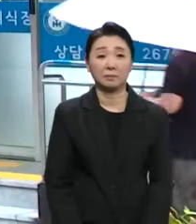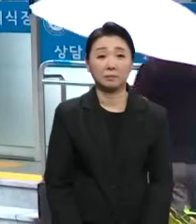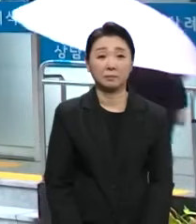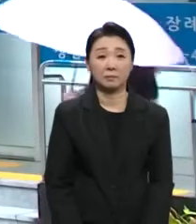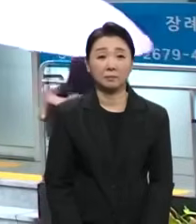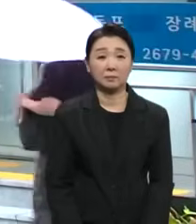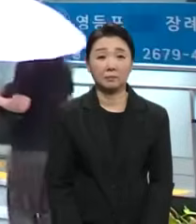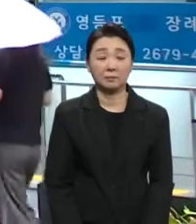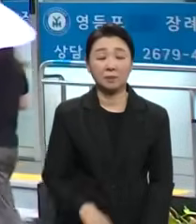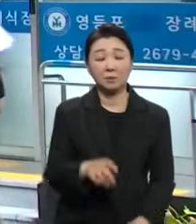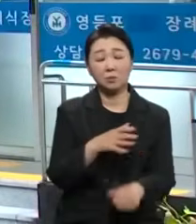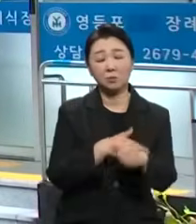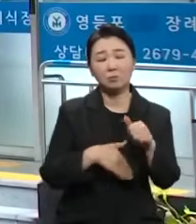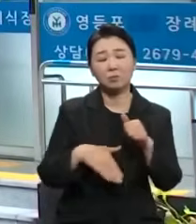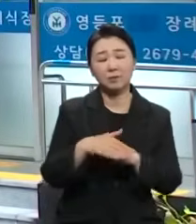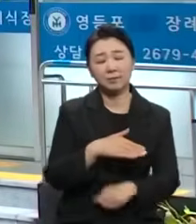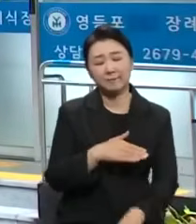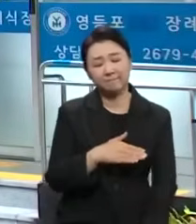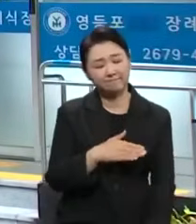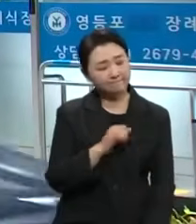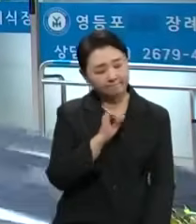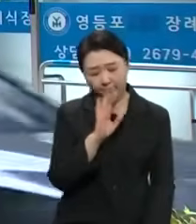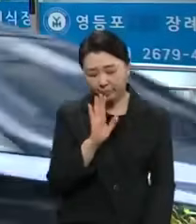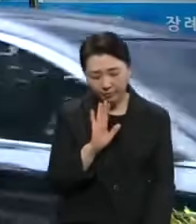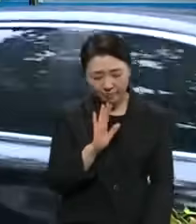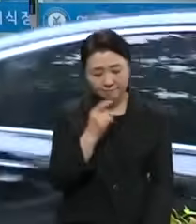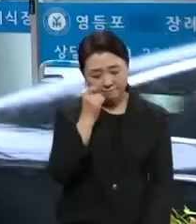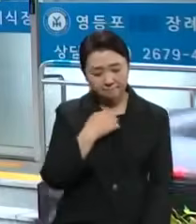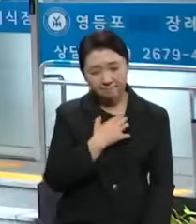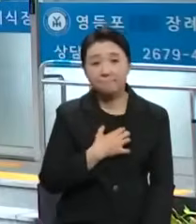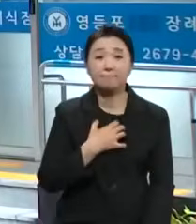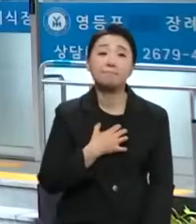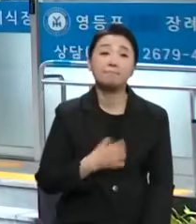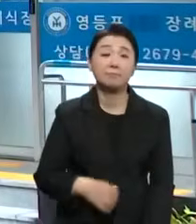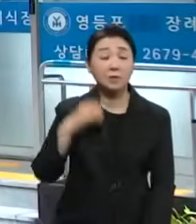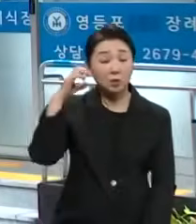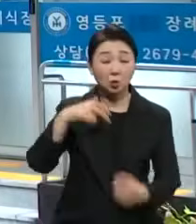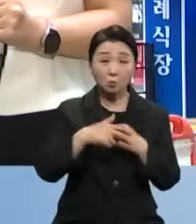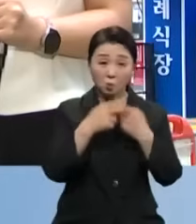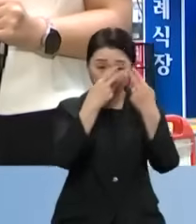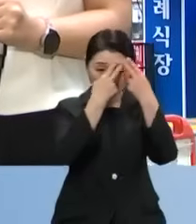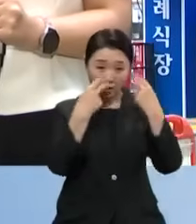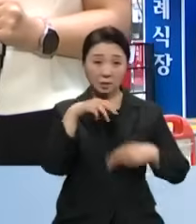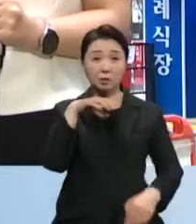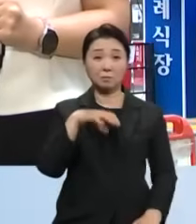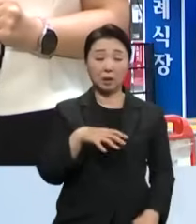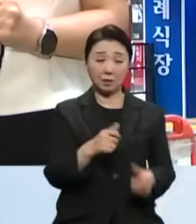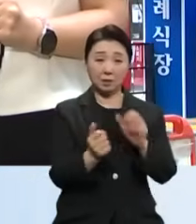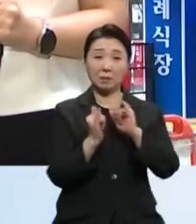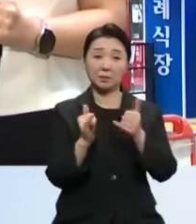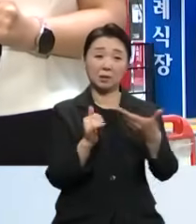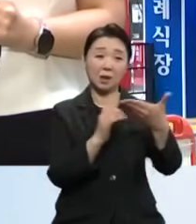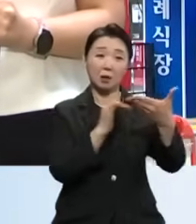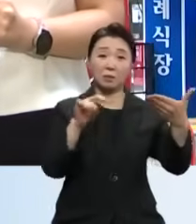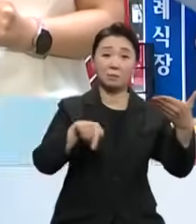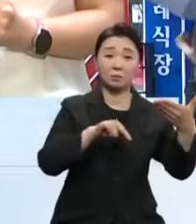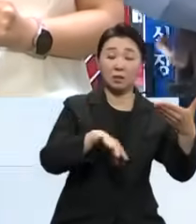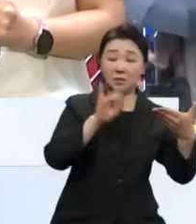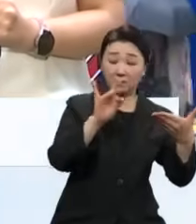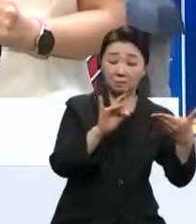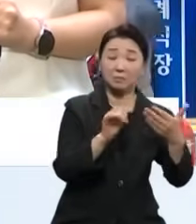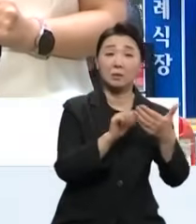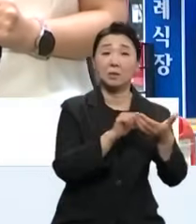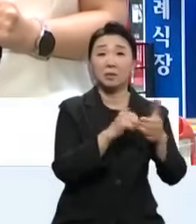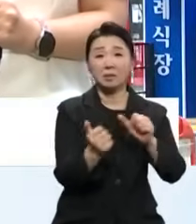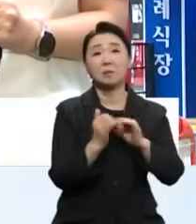네, 이곳 분위기 매우 참담합니다. 이곳 서울 영등포병원 장례식장에는 사망자 9명 중 사고 초기 사망자